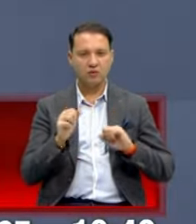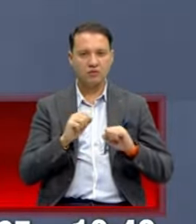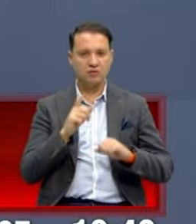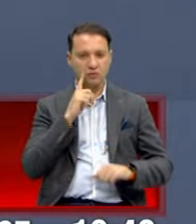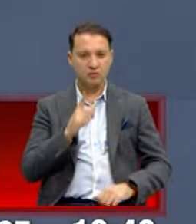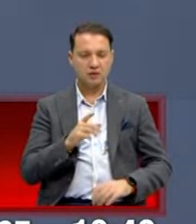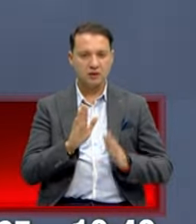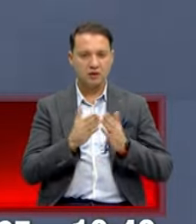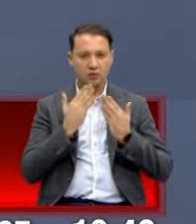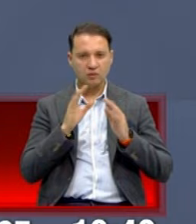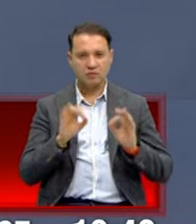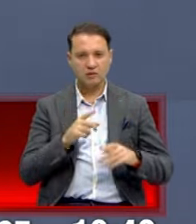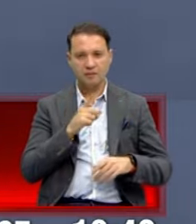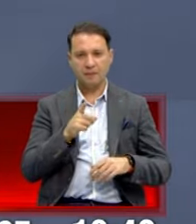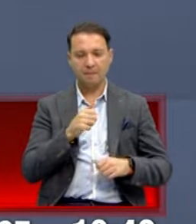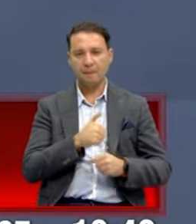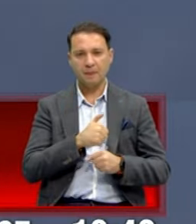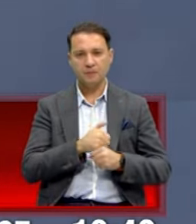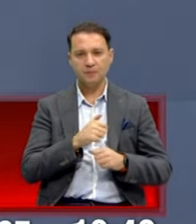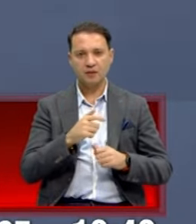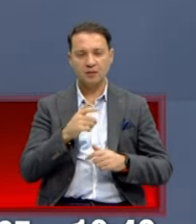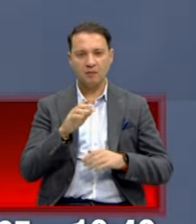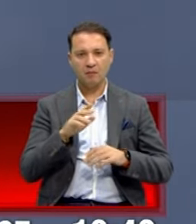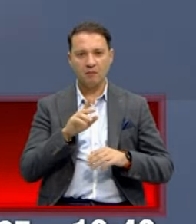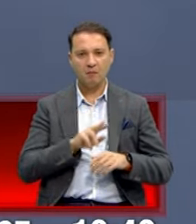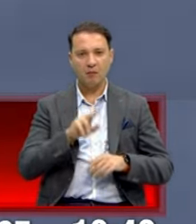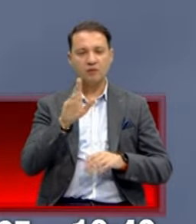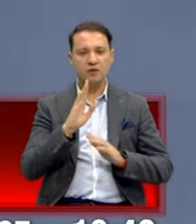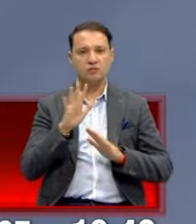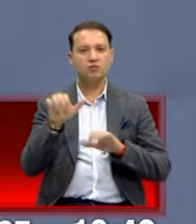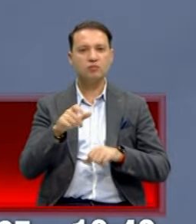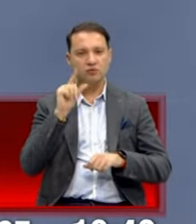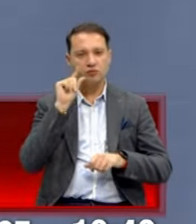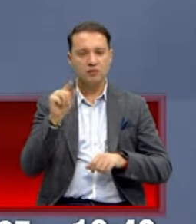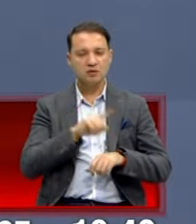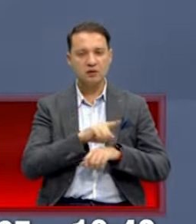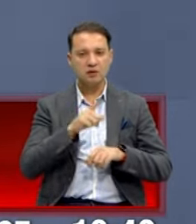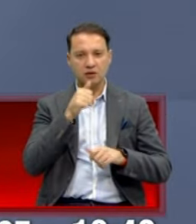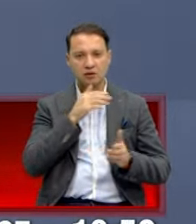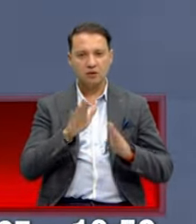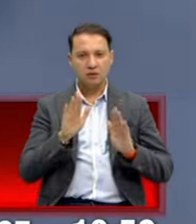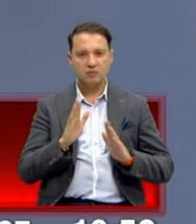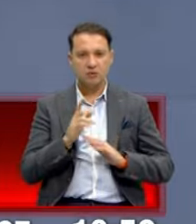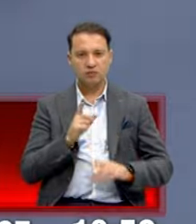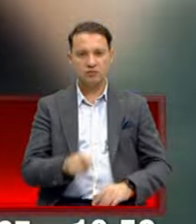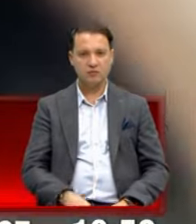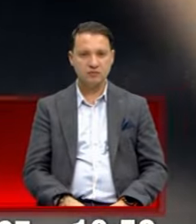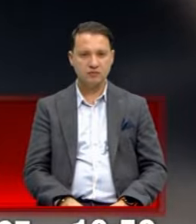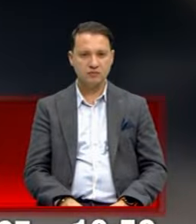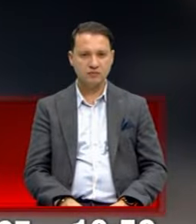yaptı. Kitap bile okumaya başladı. Ekiplerin uzattığı merdivene çıkmayan şüpheli saatlerce derede kalmaya devam